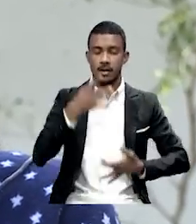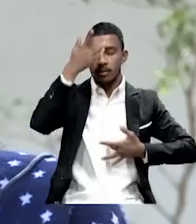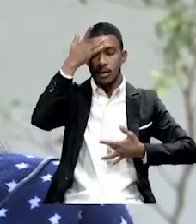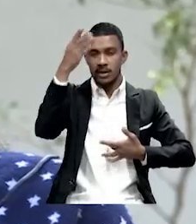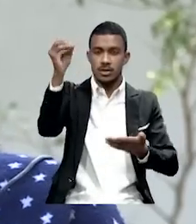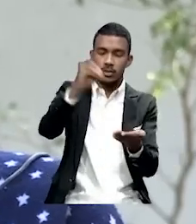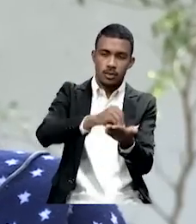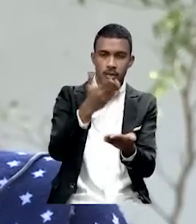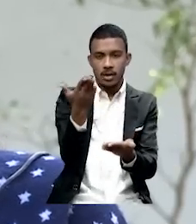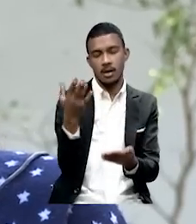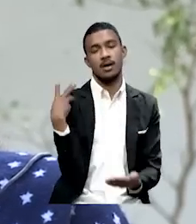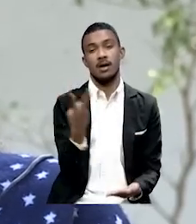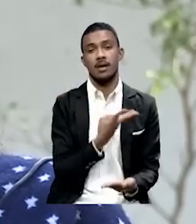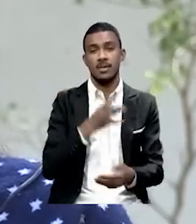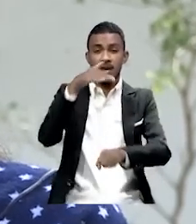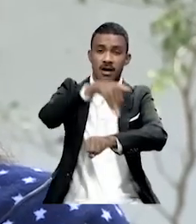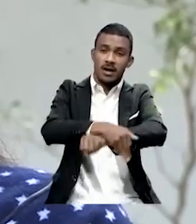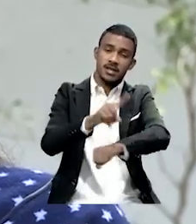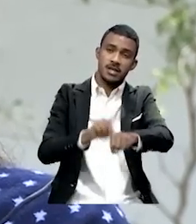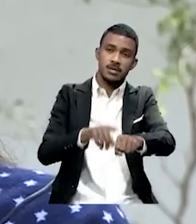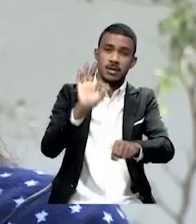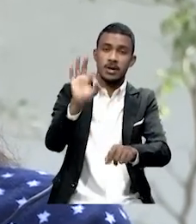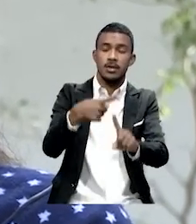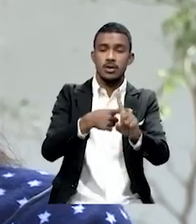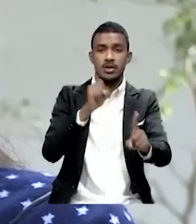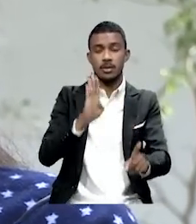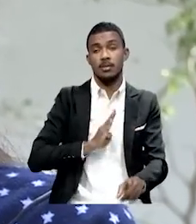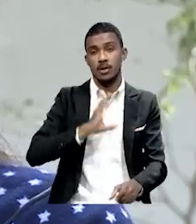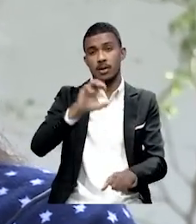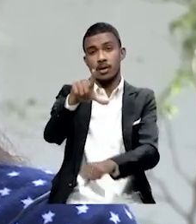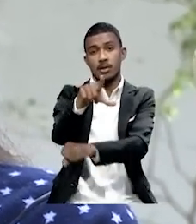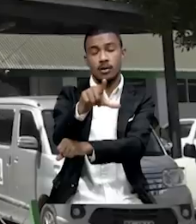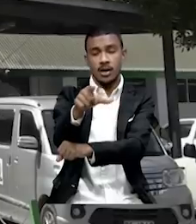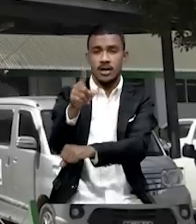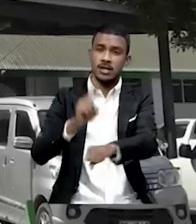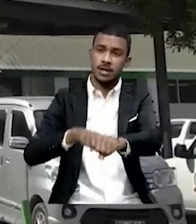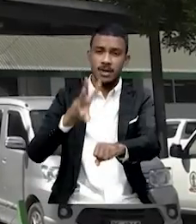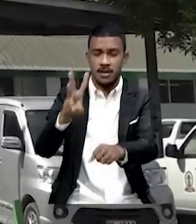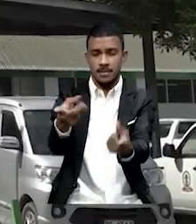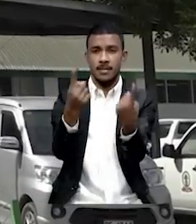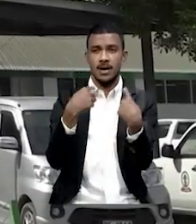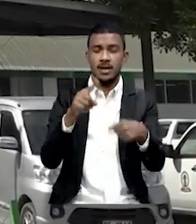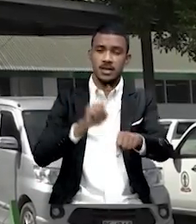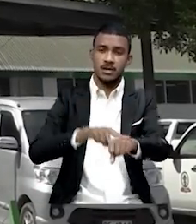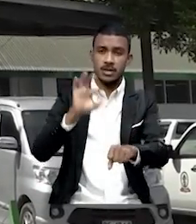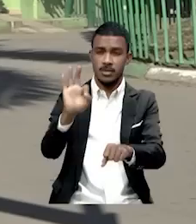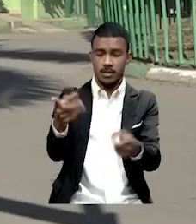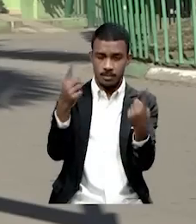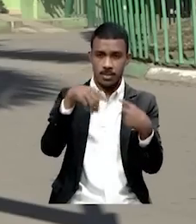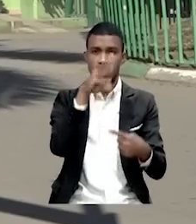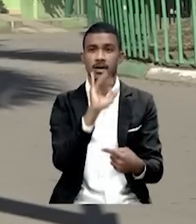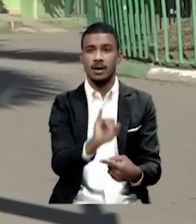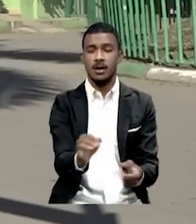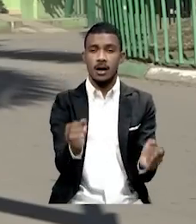ni ami kalang jam 9 yang si bokot lorai kan sana lorai jam enam mamai jam 9 mam to iya dili